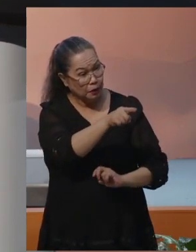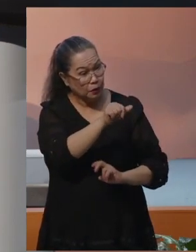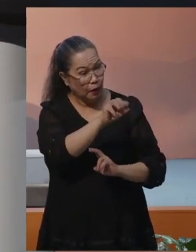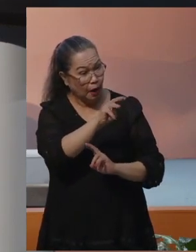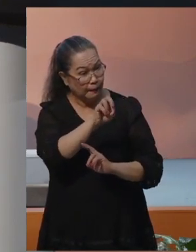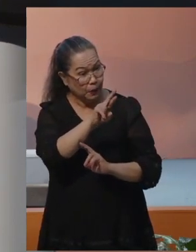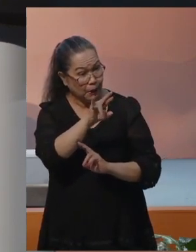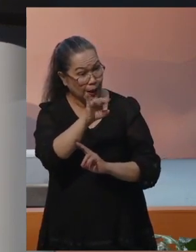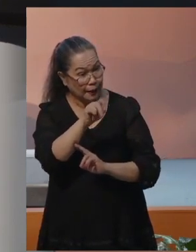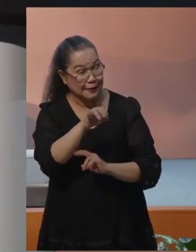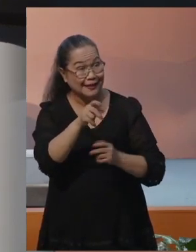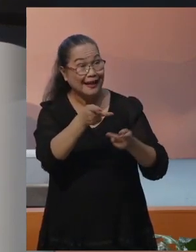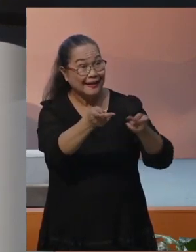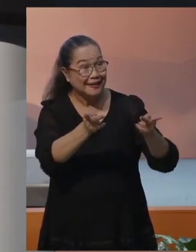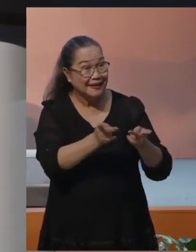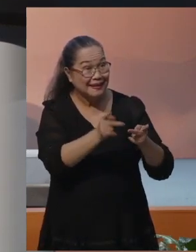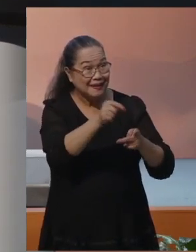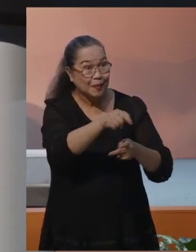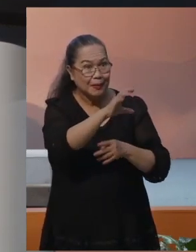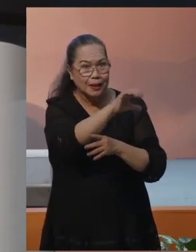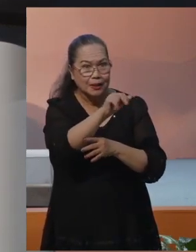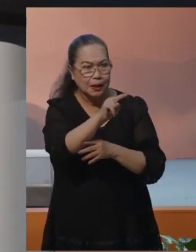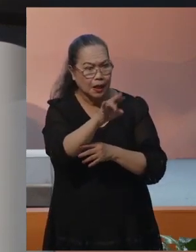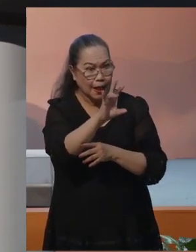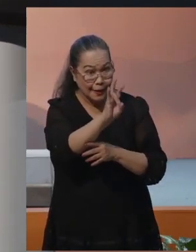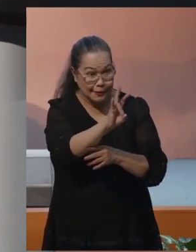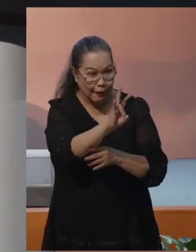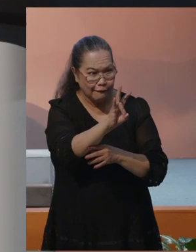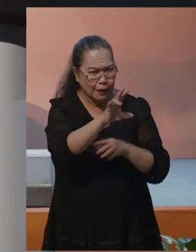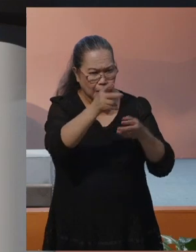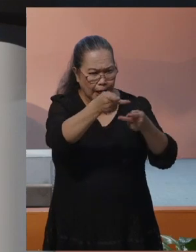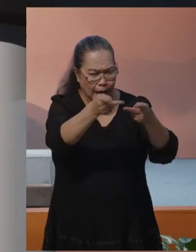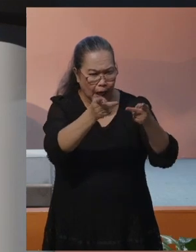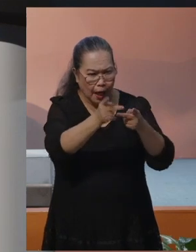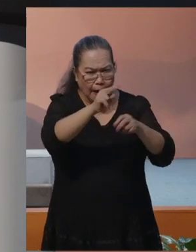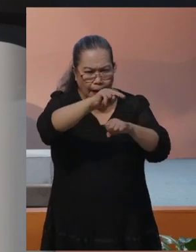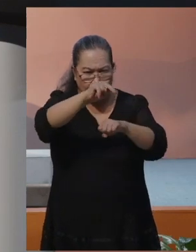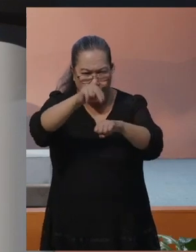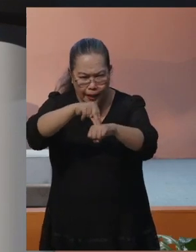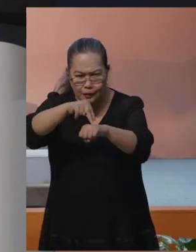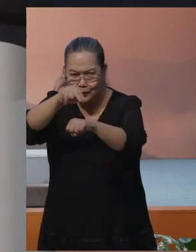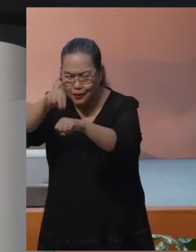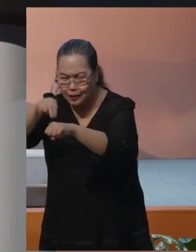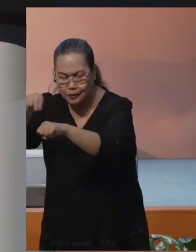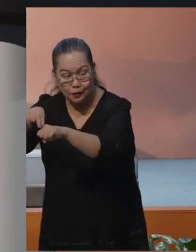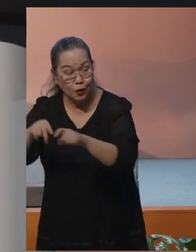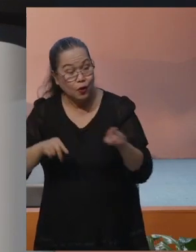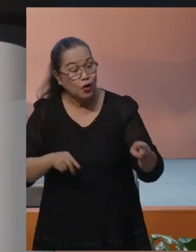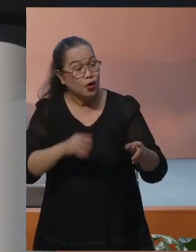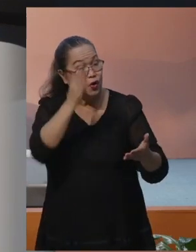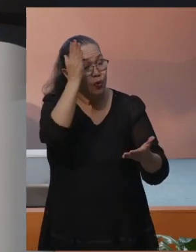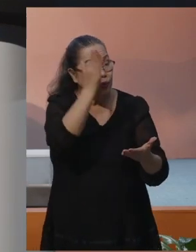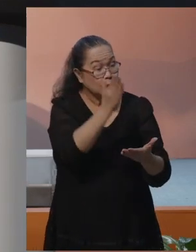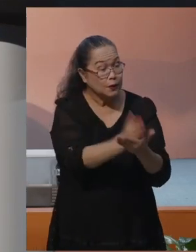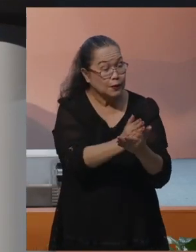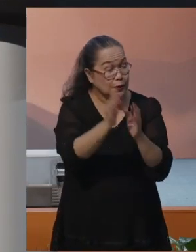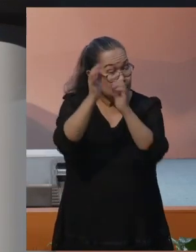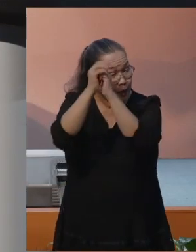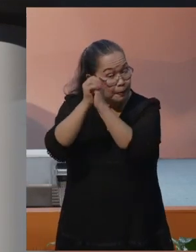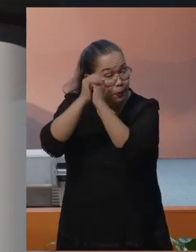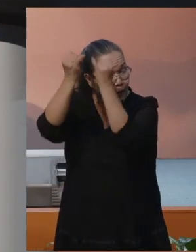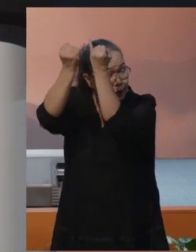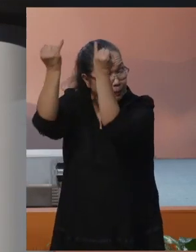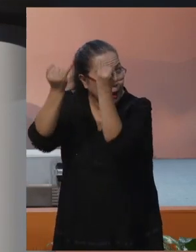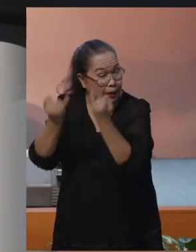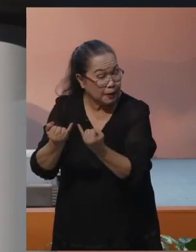mga Canaanites, yung mga 7 nations na yon, ay tumigil sa kanilang pagsamba sa mga